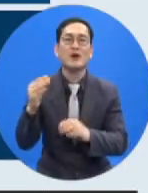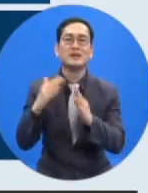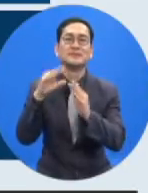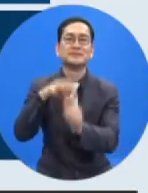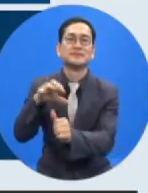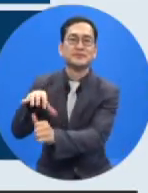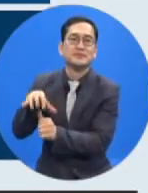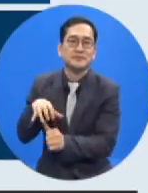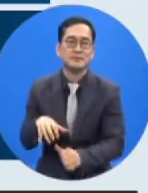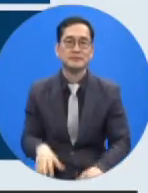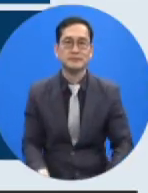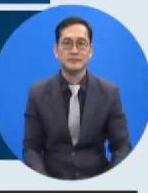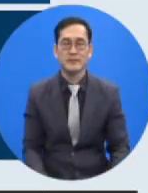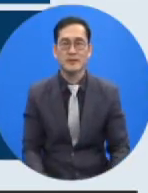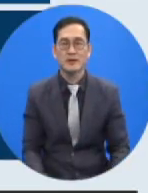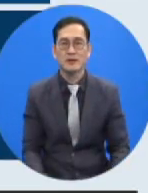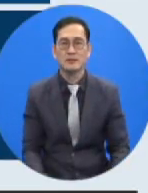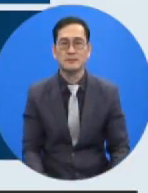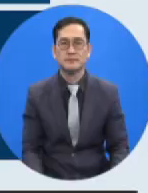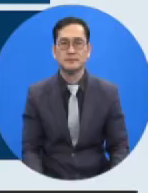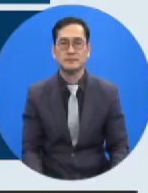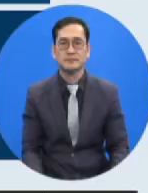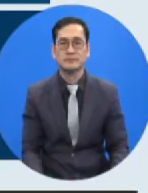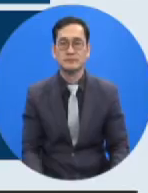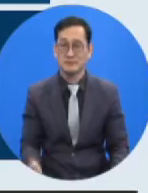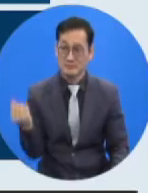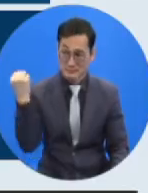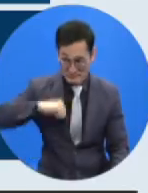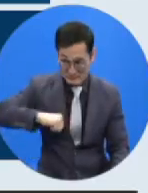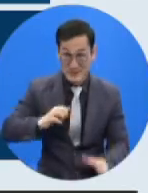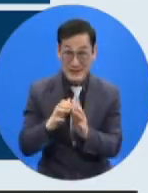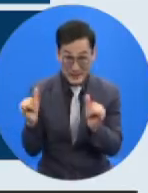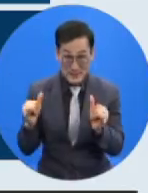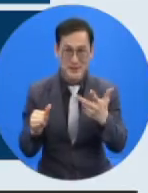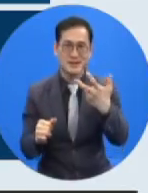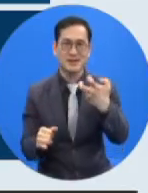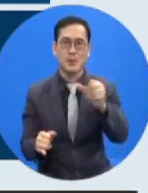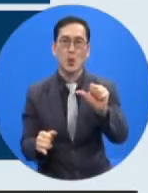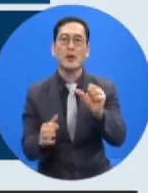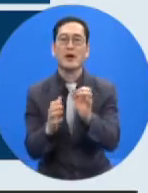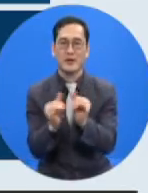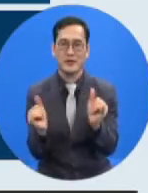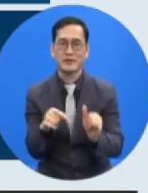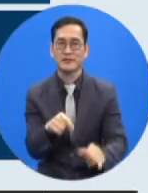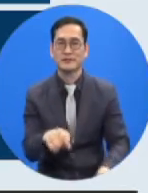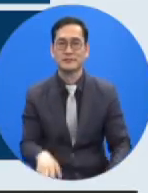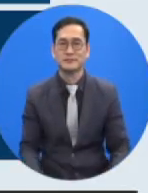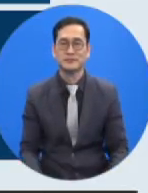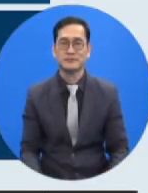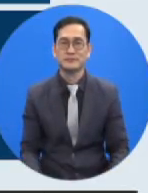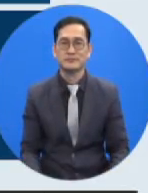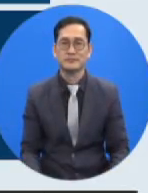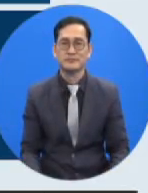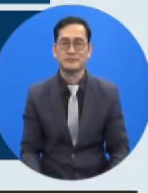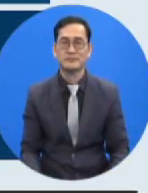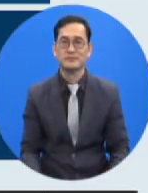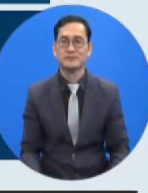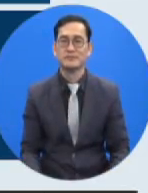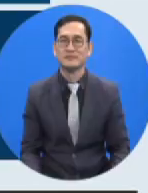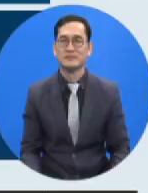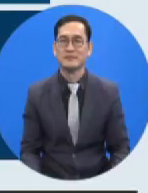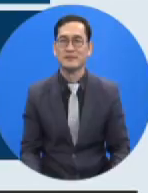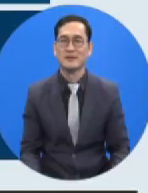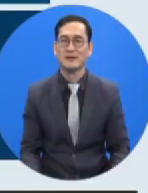분석도 있어요. 자, 그런데 자가격리 위반 75명이 적발됐어요. 6명이 기소 의견으로 검찰에까지 넘겨졌어요.